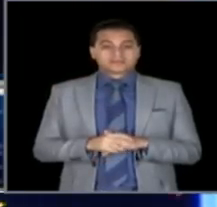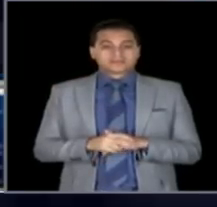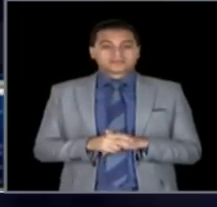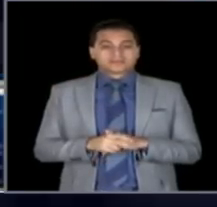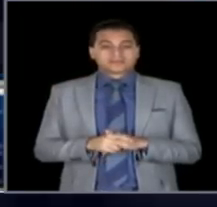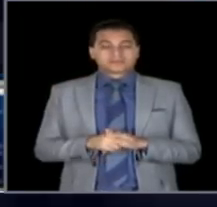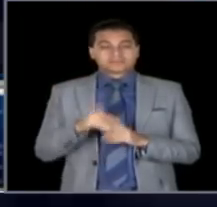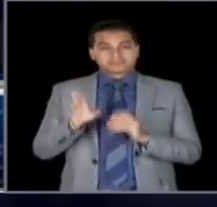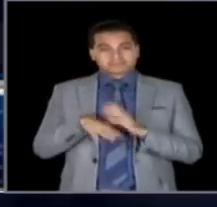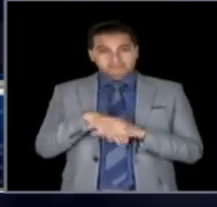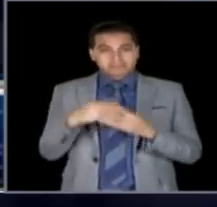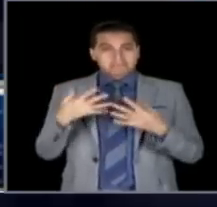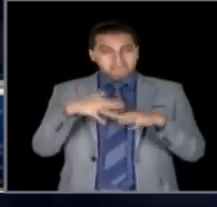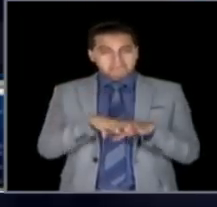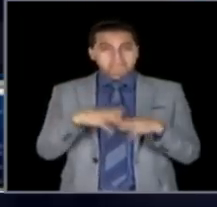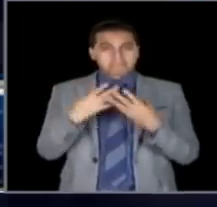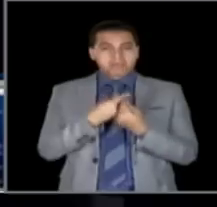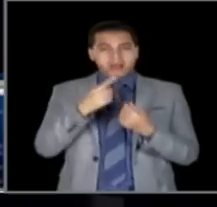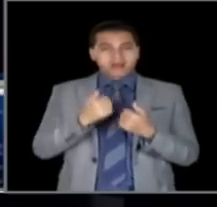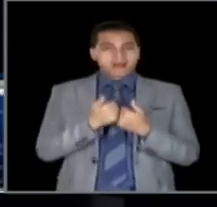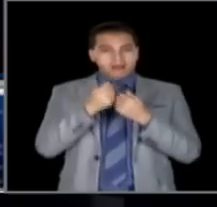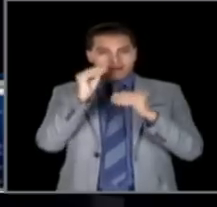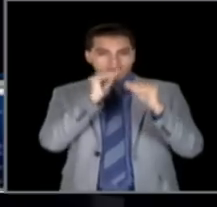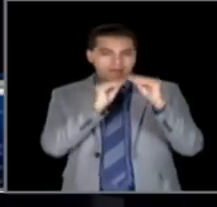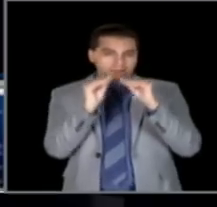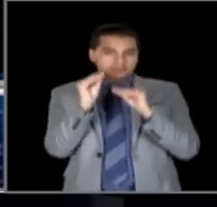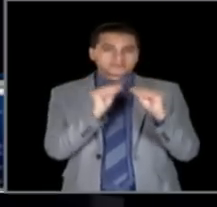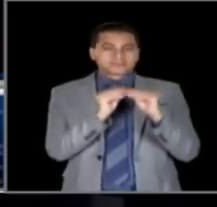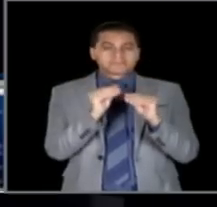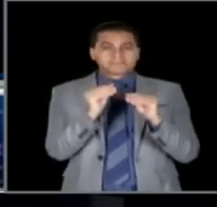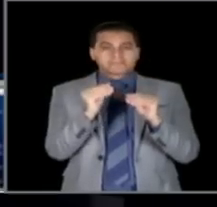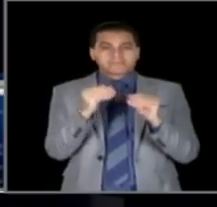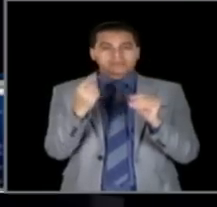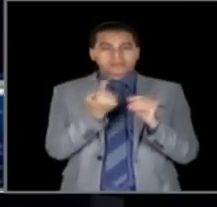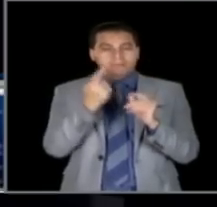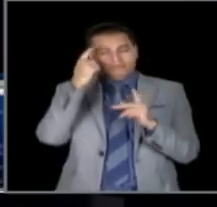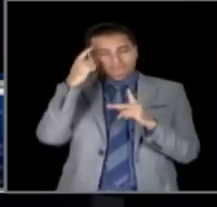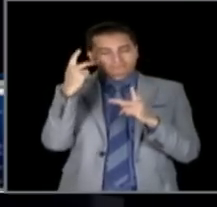تجمع بين الأسلوب الانطباعي والأسلوب الجاف، في إجابة؟